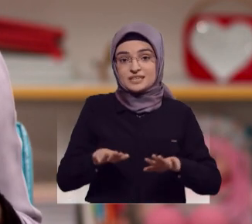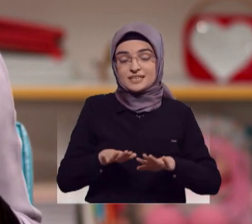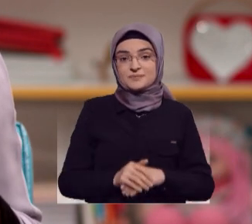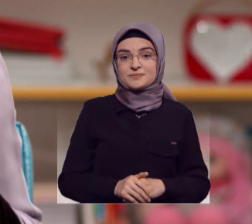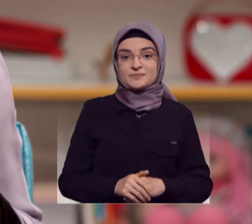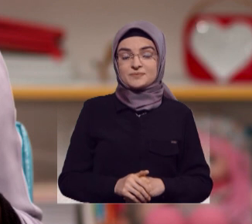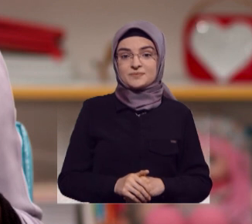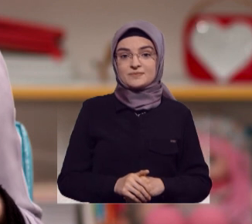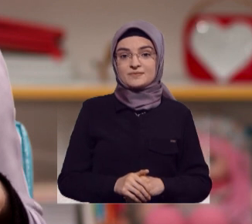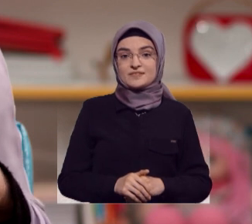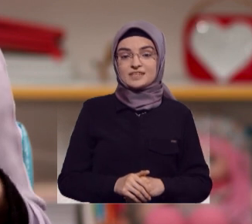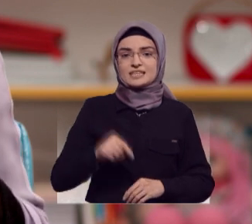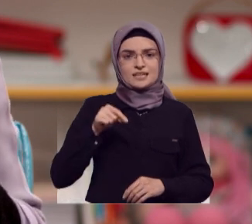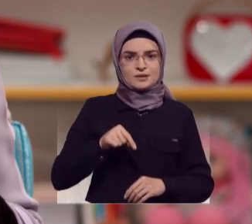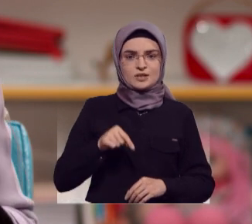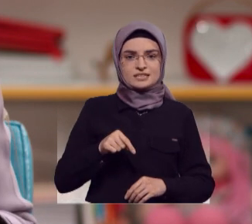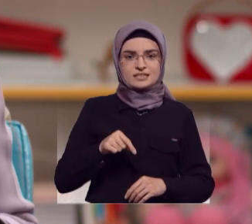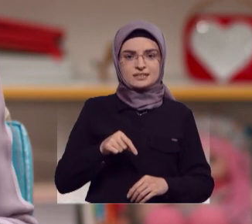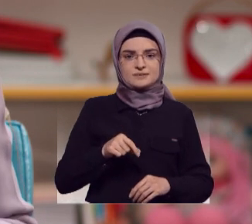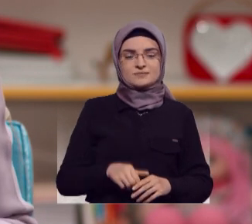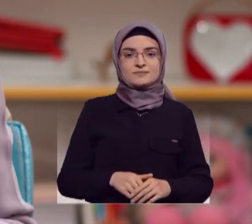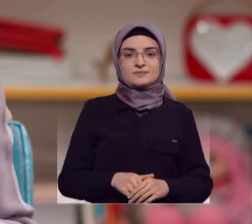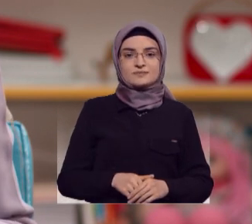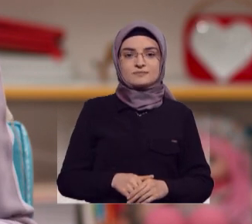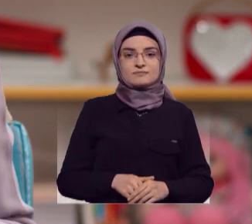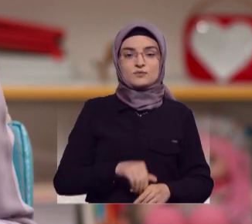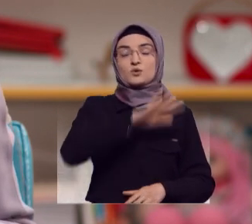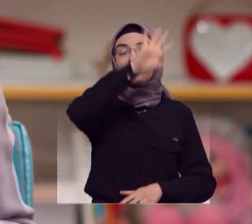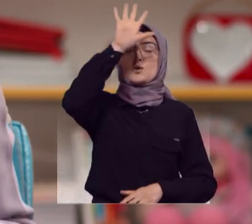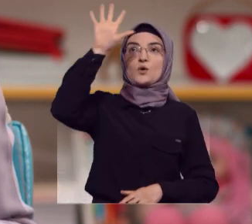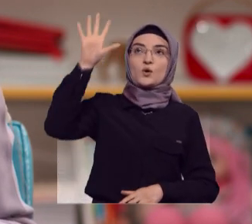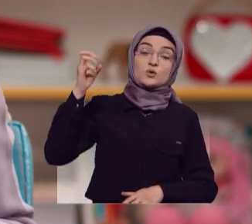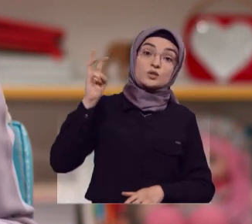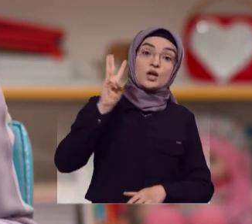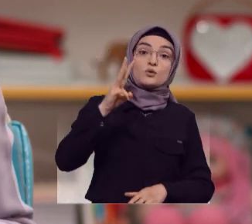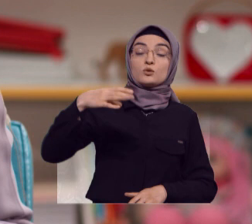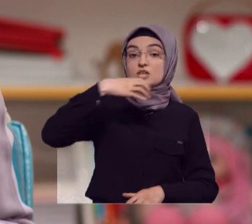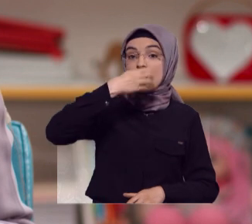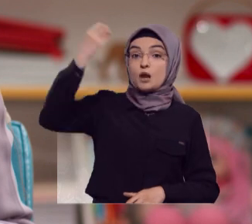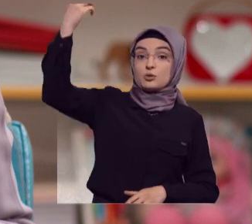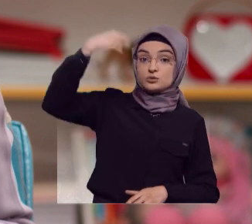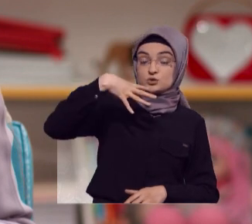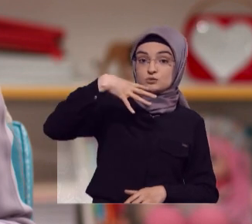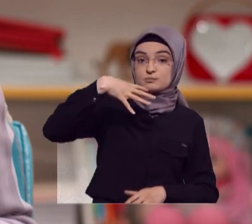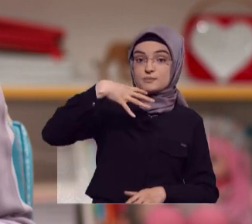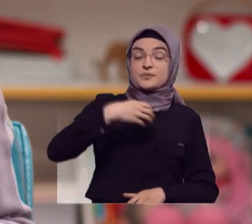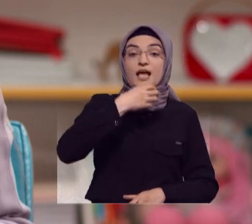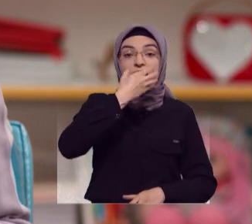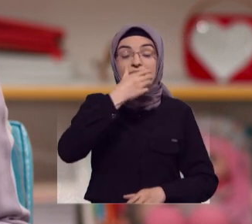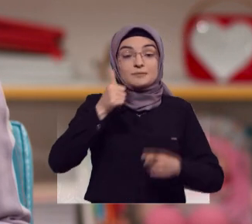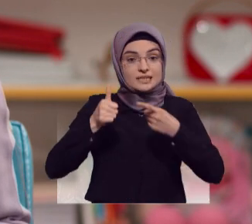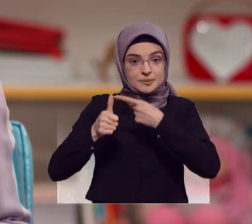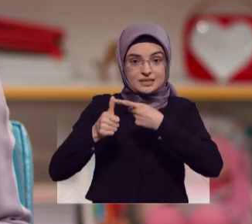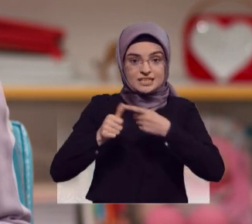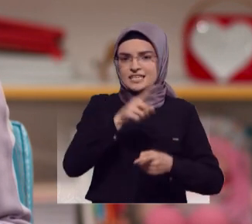burada bitti. Tam bu esnada gökten 3 elma düştü.